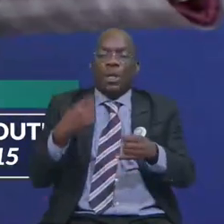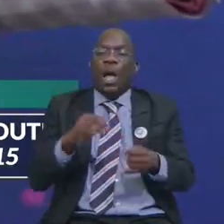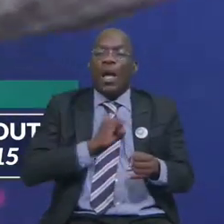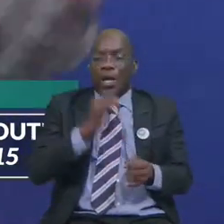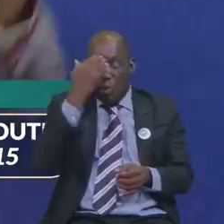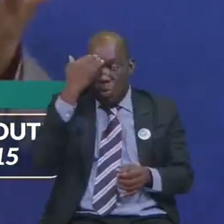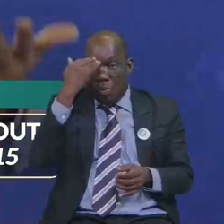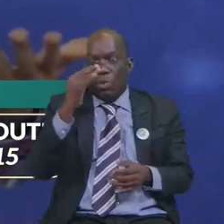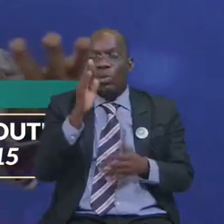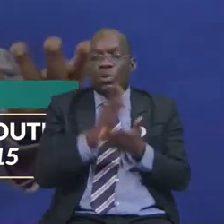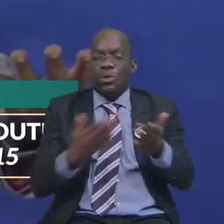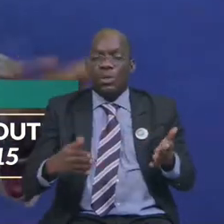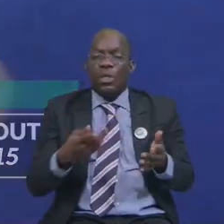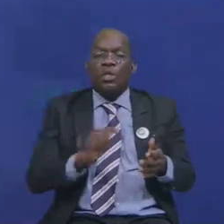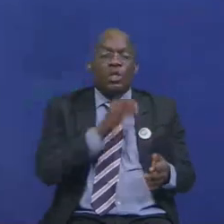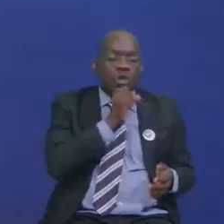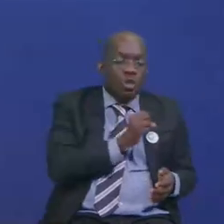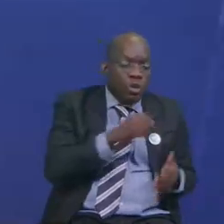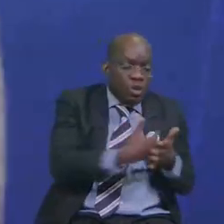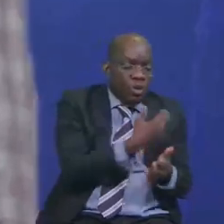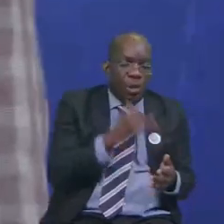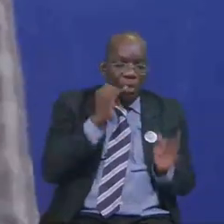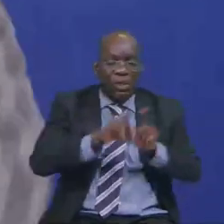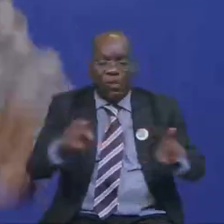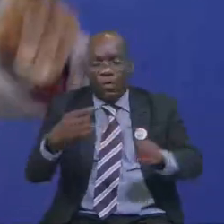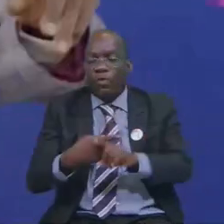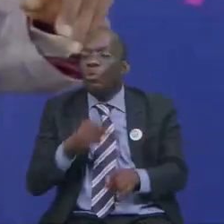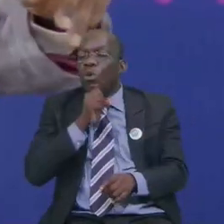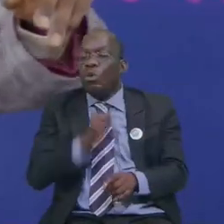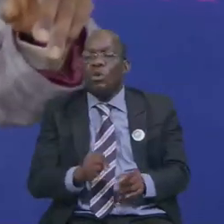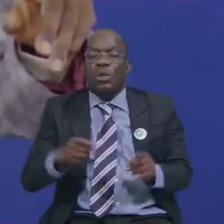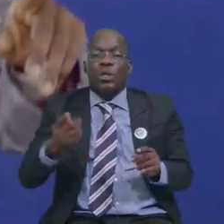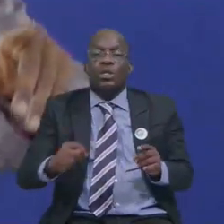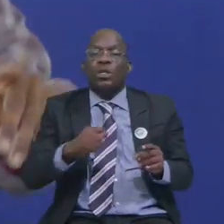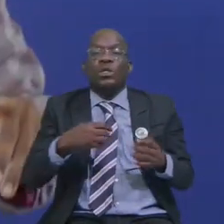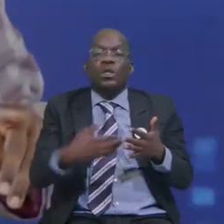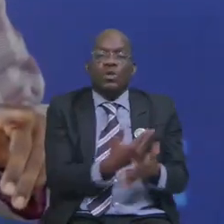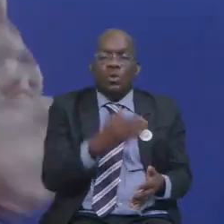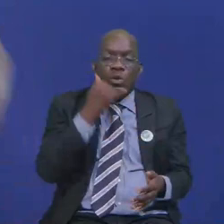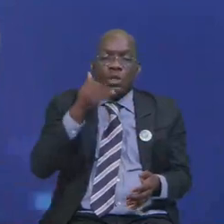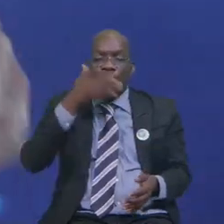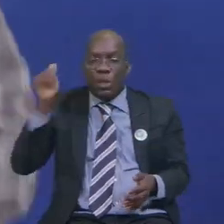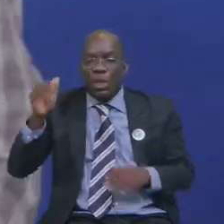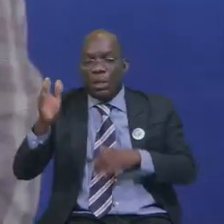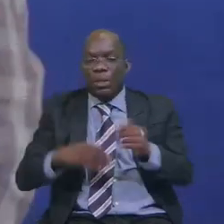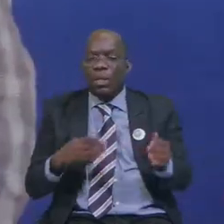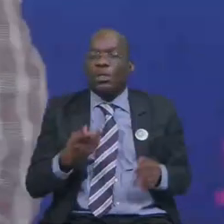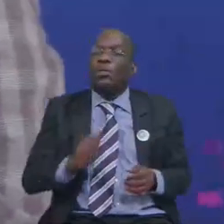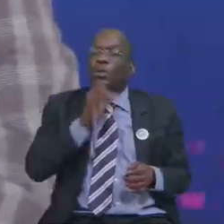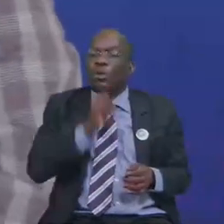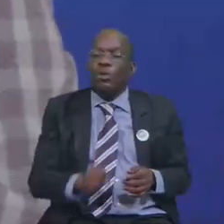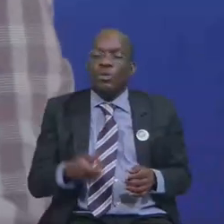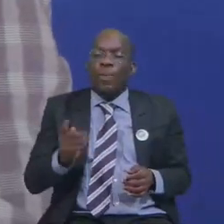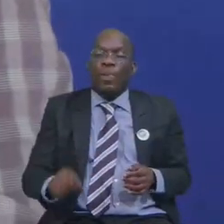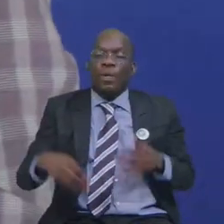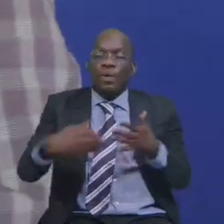différent de l'ancien je sais quelque chose le nouveau est meilleur que l'ancien je sais quelque chose le nouveau cerveau